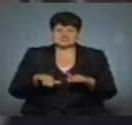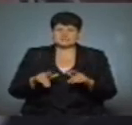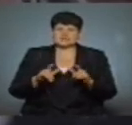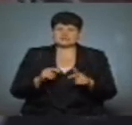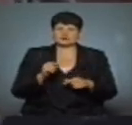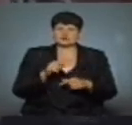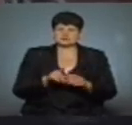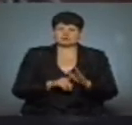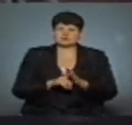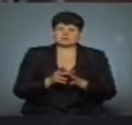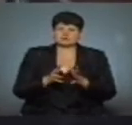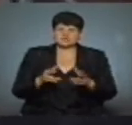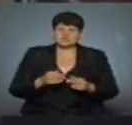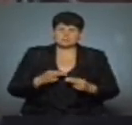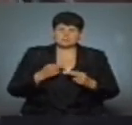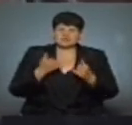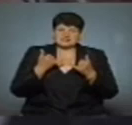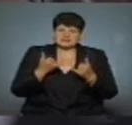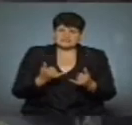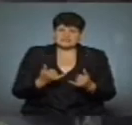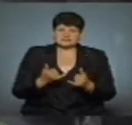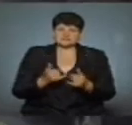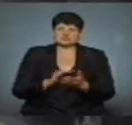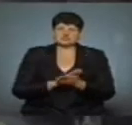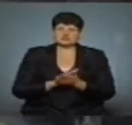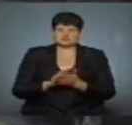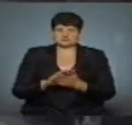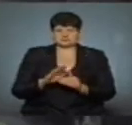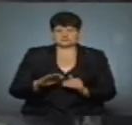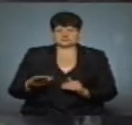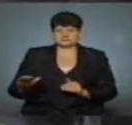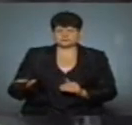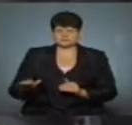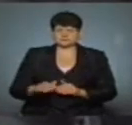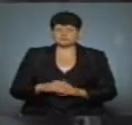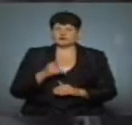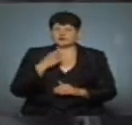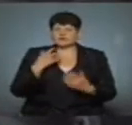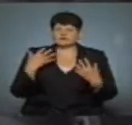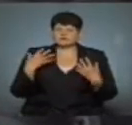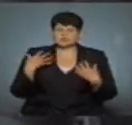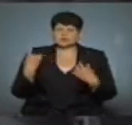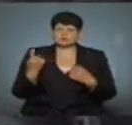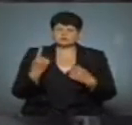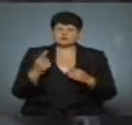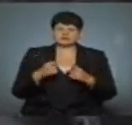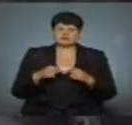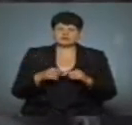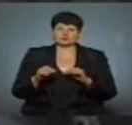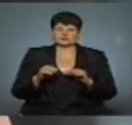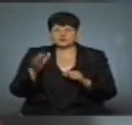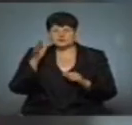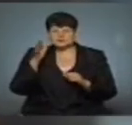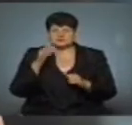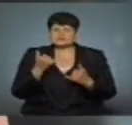те, що ми почнемо більше приділяти увагу гігієні дітей. За словами начальниці міського відділу освіти і науки Ольги Похиляк, зараз